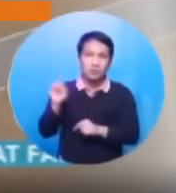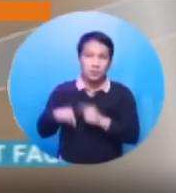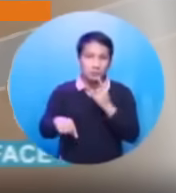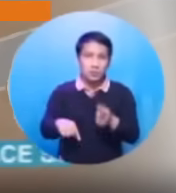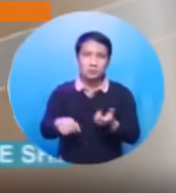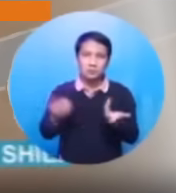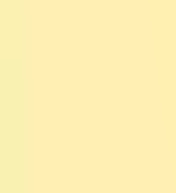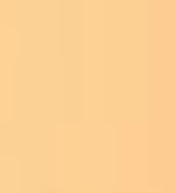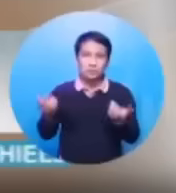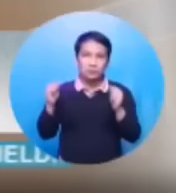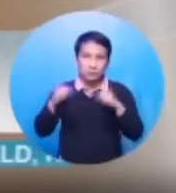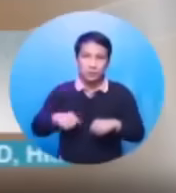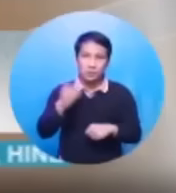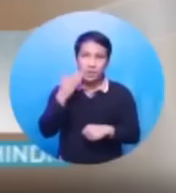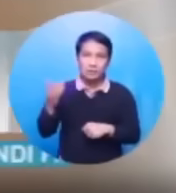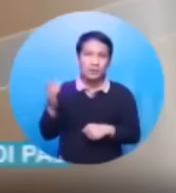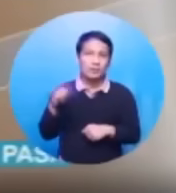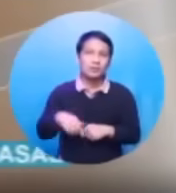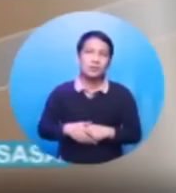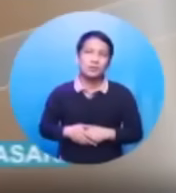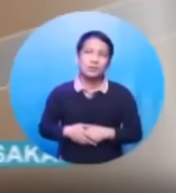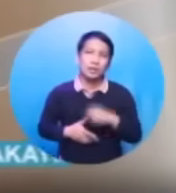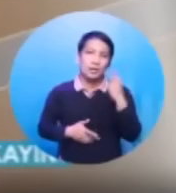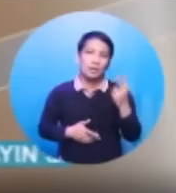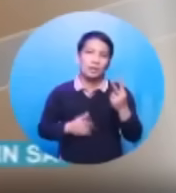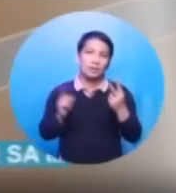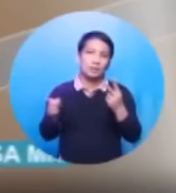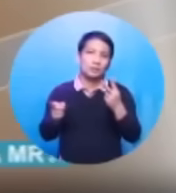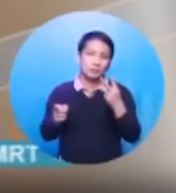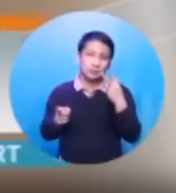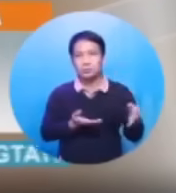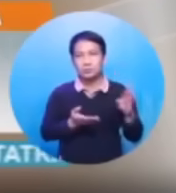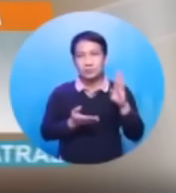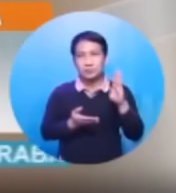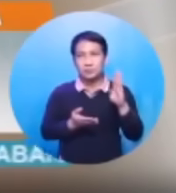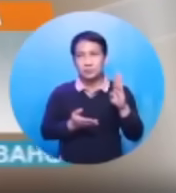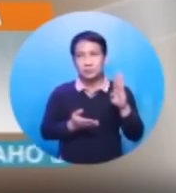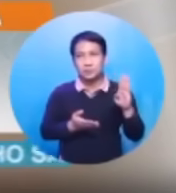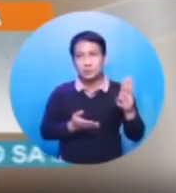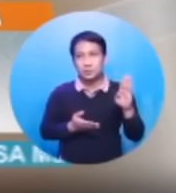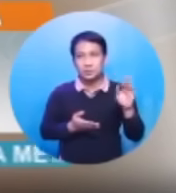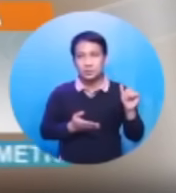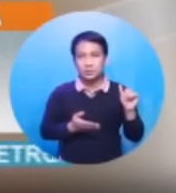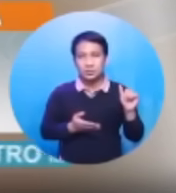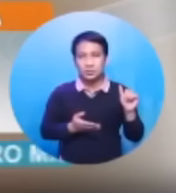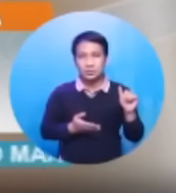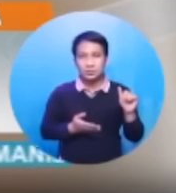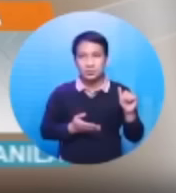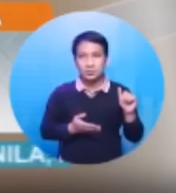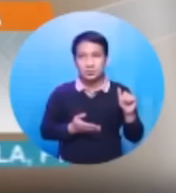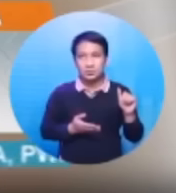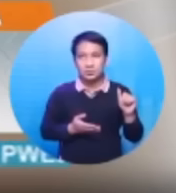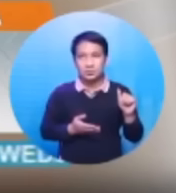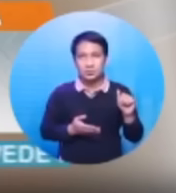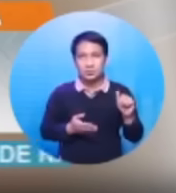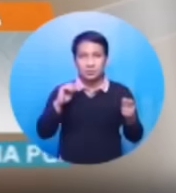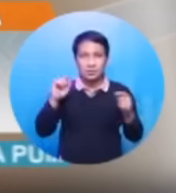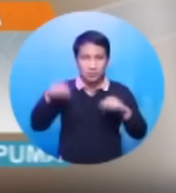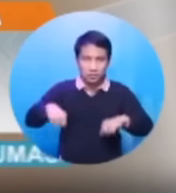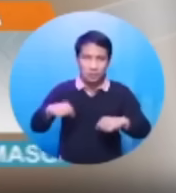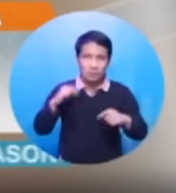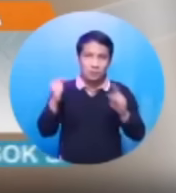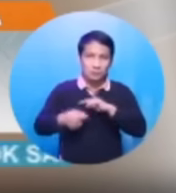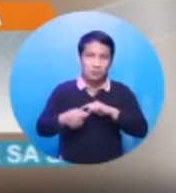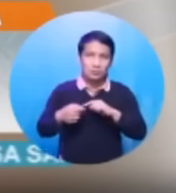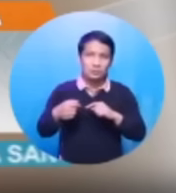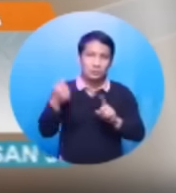Attorney Garrett. No problem. Okay, Angelica, dalawang kaso pwede mga isang pa sa boyfriend. Dalawa po sila. Slight physical injury. Kaya nga, lahat